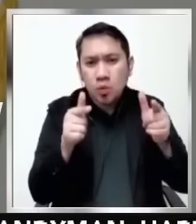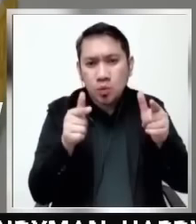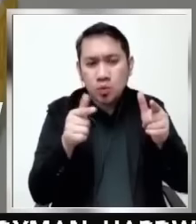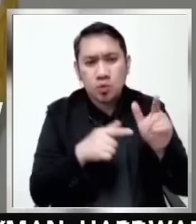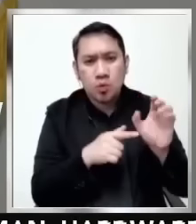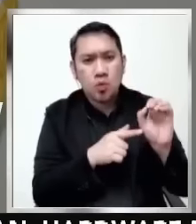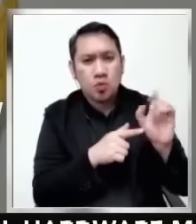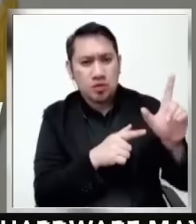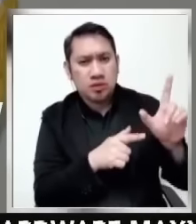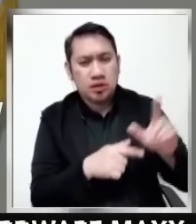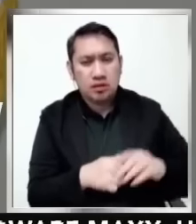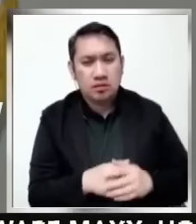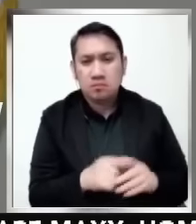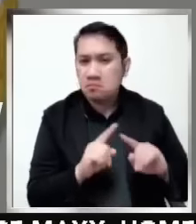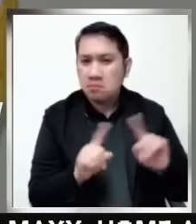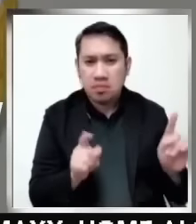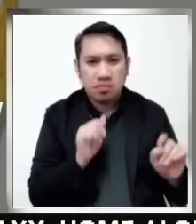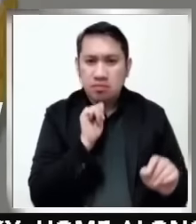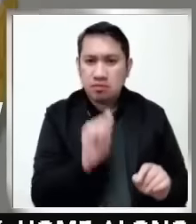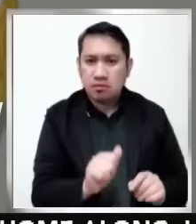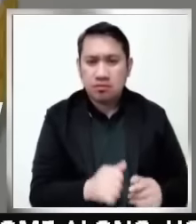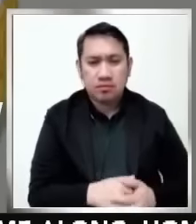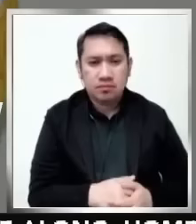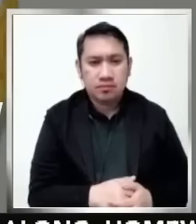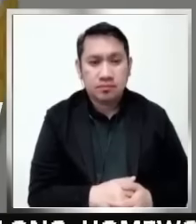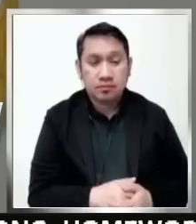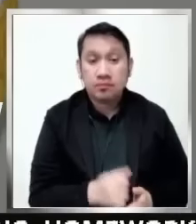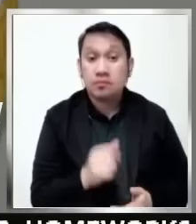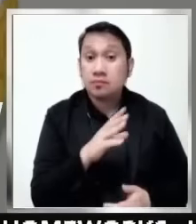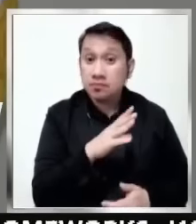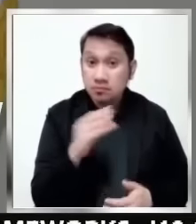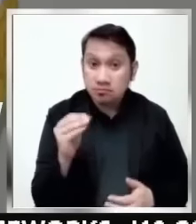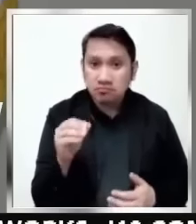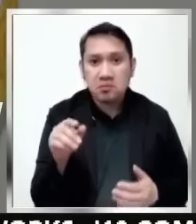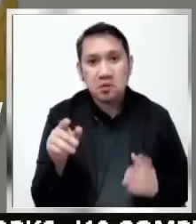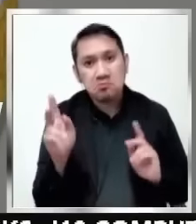talaga tunay. At syempre yung mga kababayan natin na